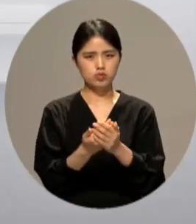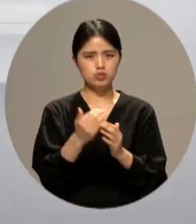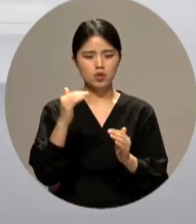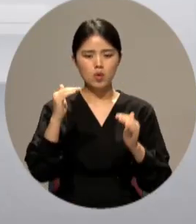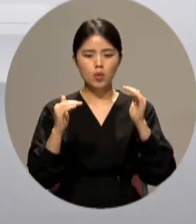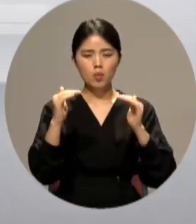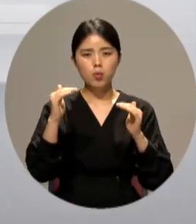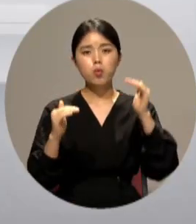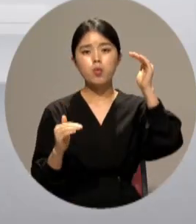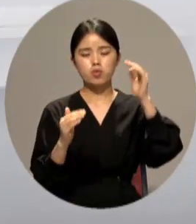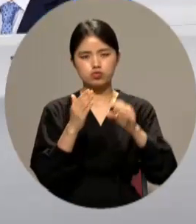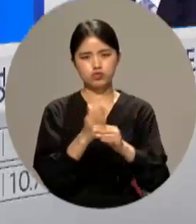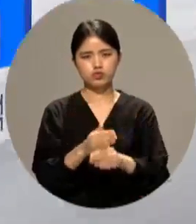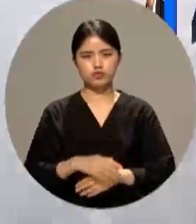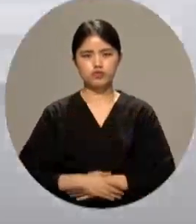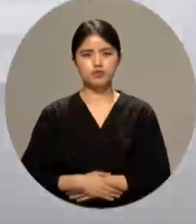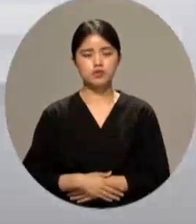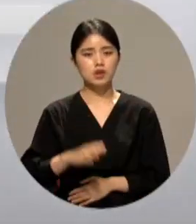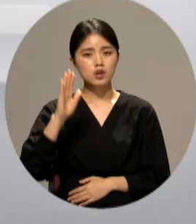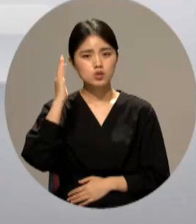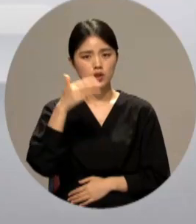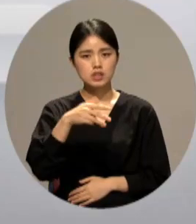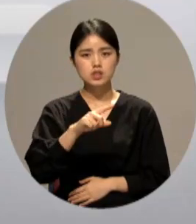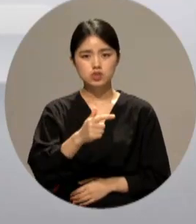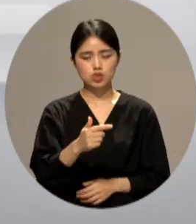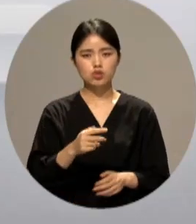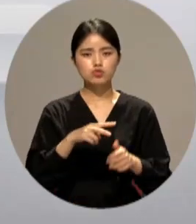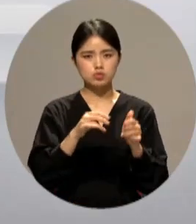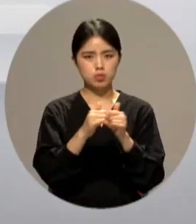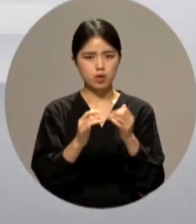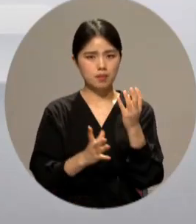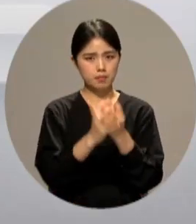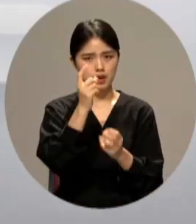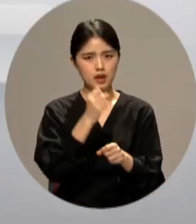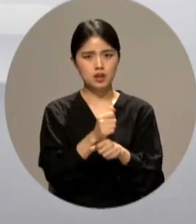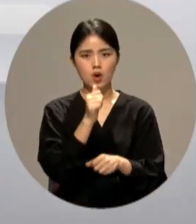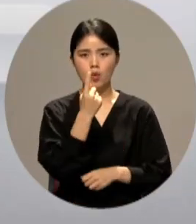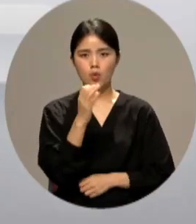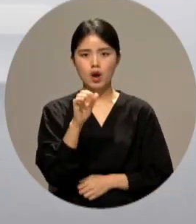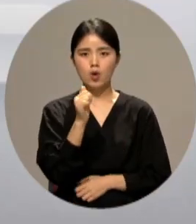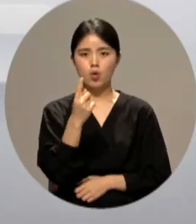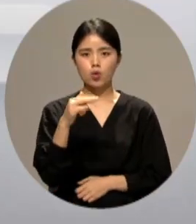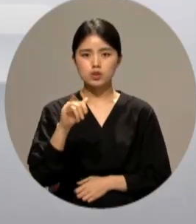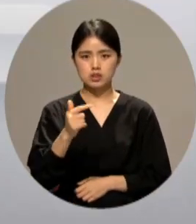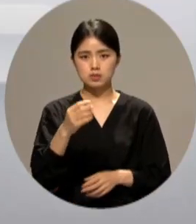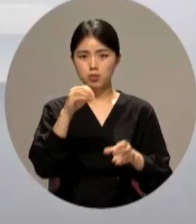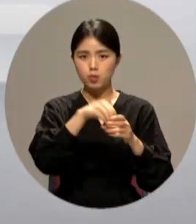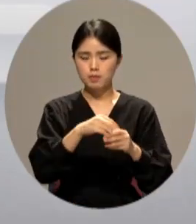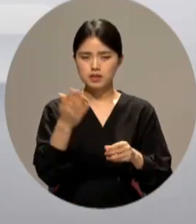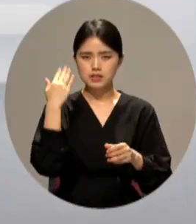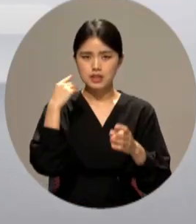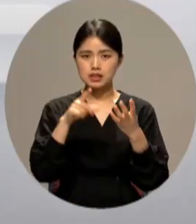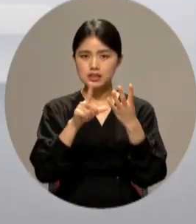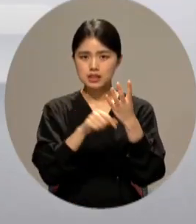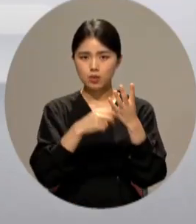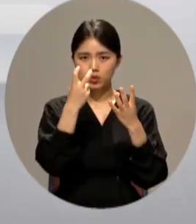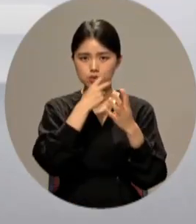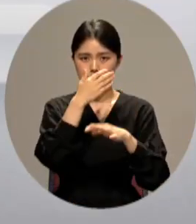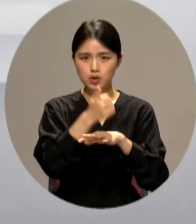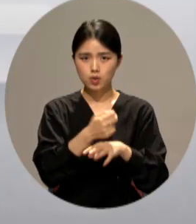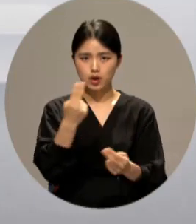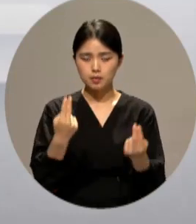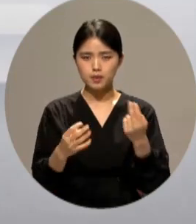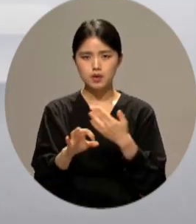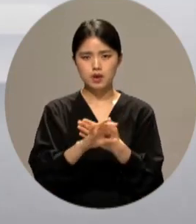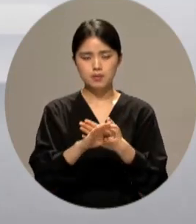범위를 벗어나 있습니다 최근 1005 성 후보와 단일화 1 황 오진 후보가 포함된 지난 4월 여론 조사와 비교하면